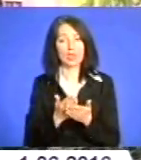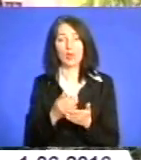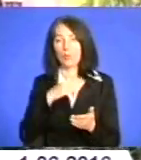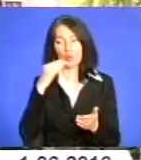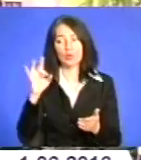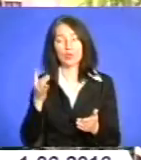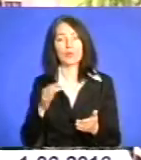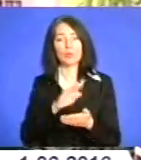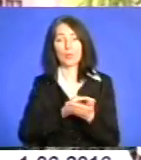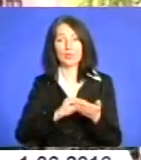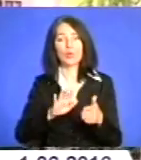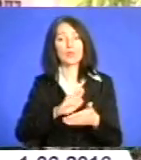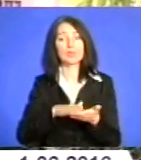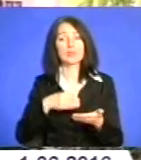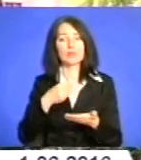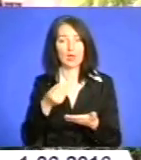звернення.